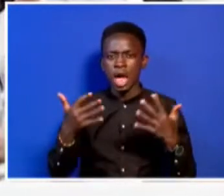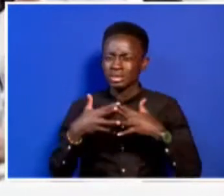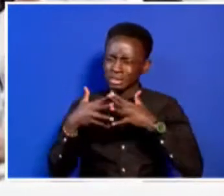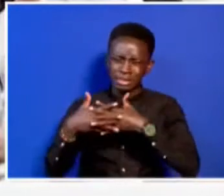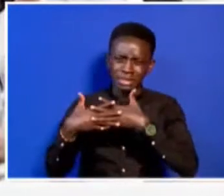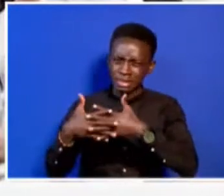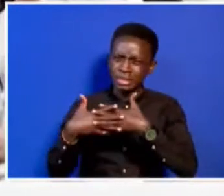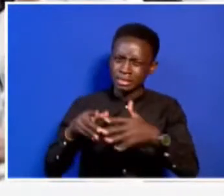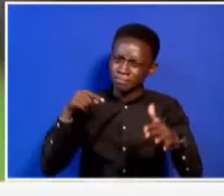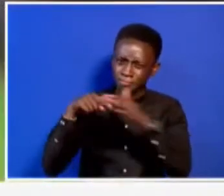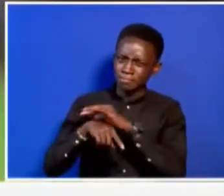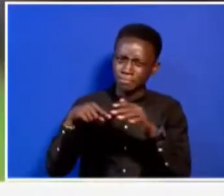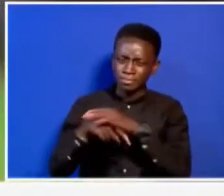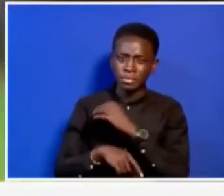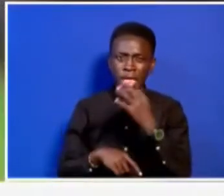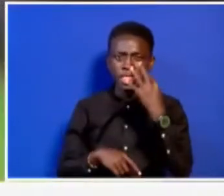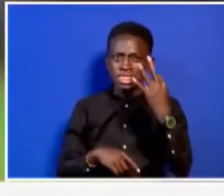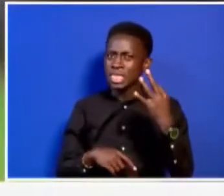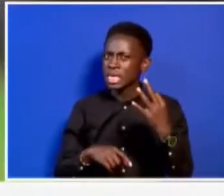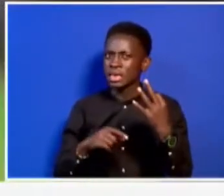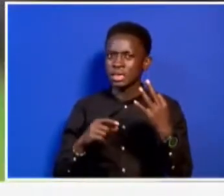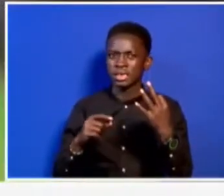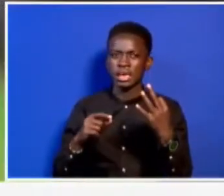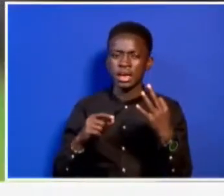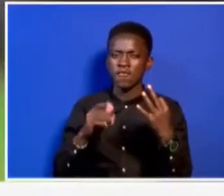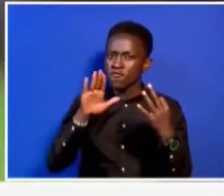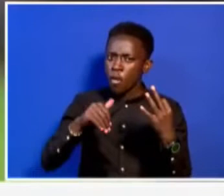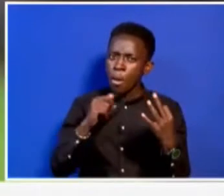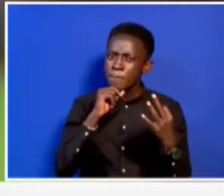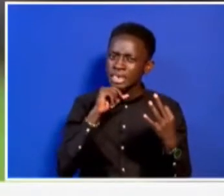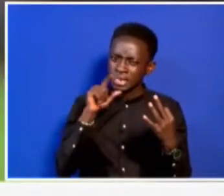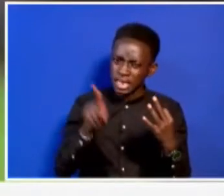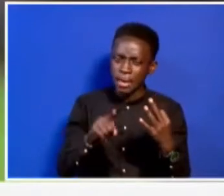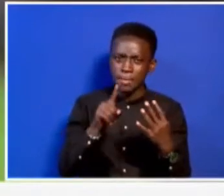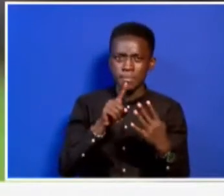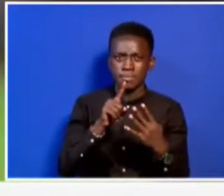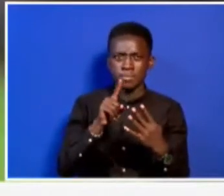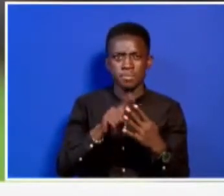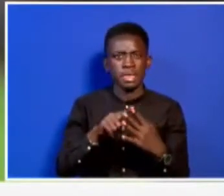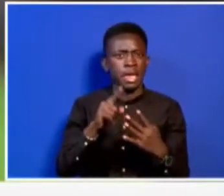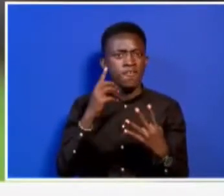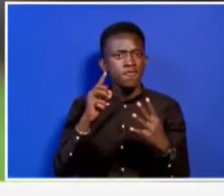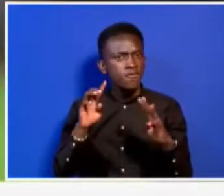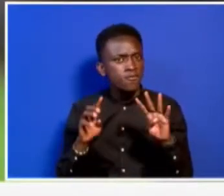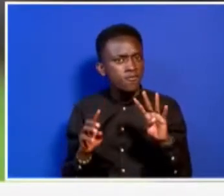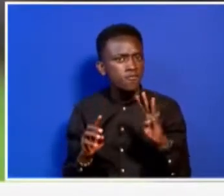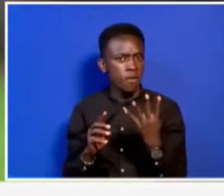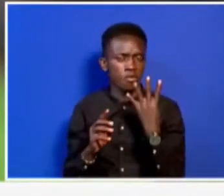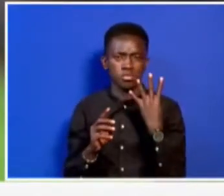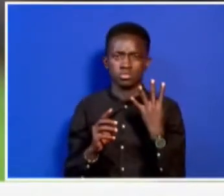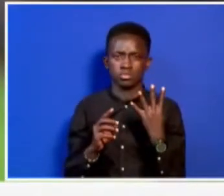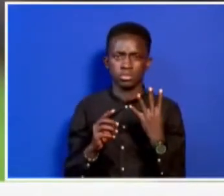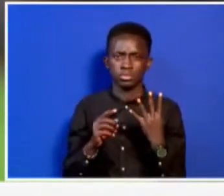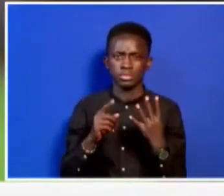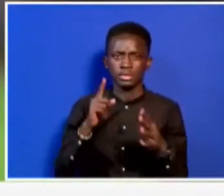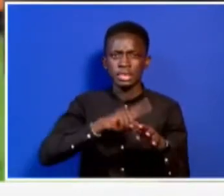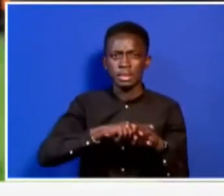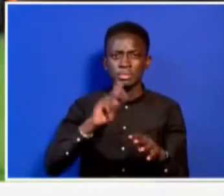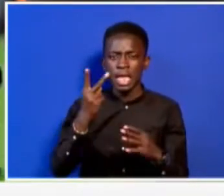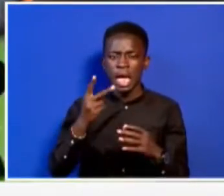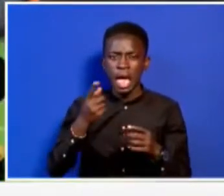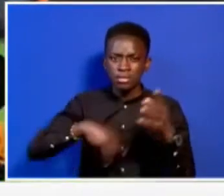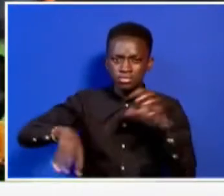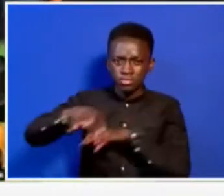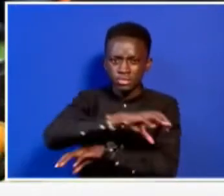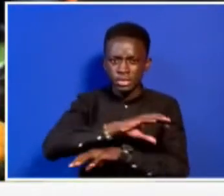kwa mara ya tatu, jambo lililosababisha shangwe na meredimo kutoka kwa mashabiki wa Manchester City. City walitawala kipindi cha pili huku Kevin De Bruyne